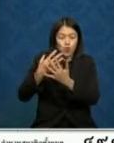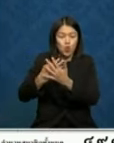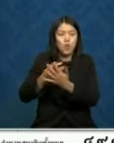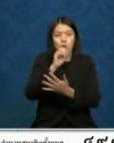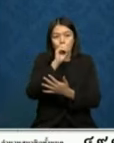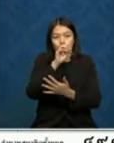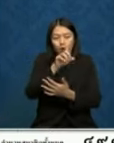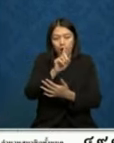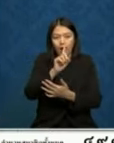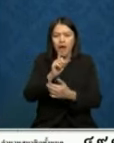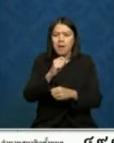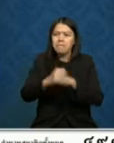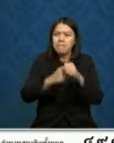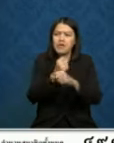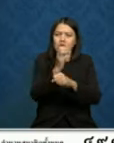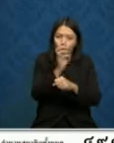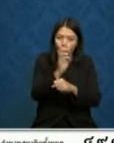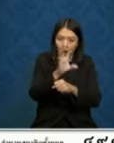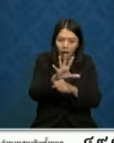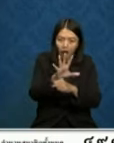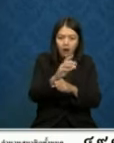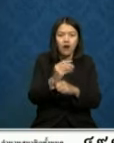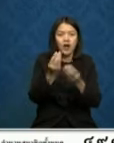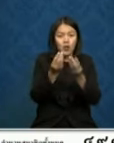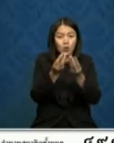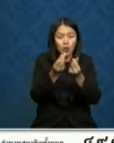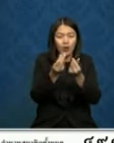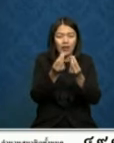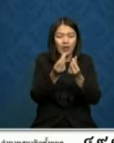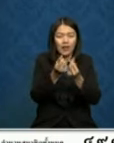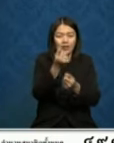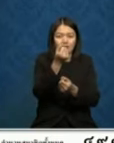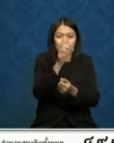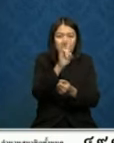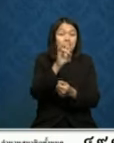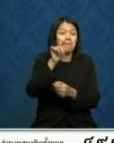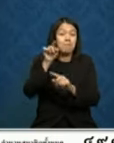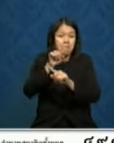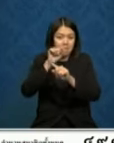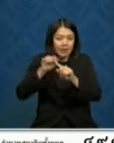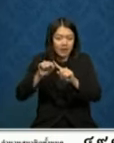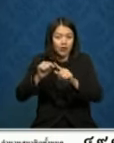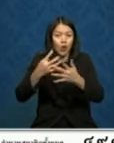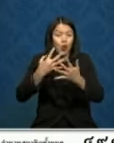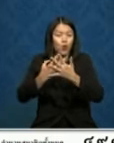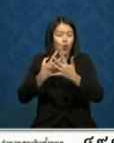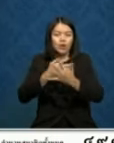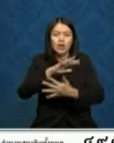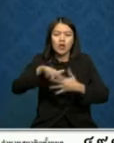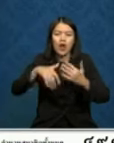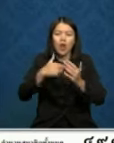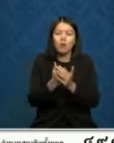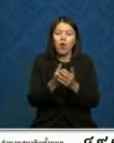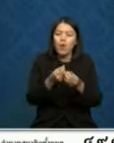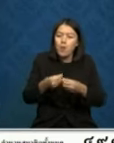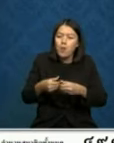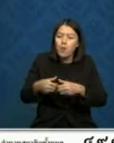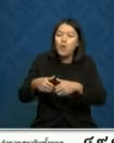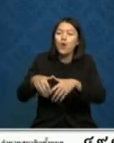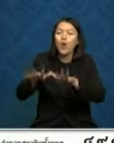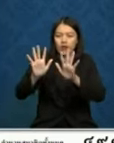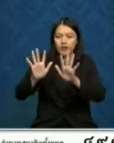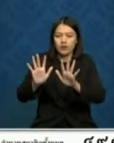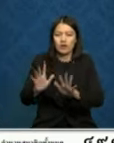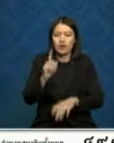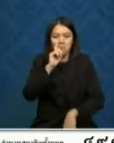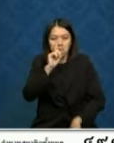งานนะคะว่าในปี65ค่ะมีตัวเลขนะคะ17% นะคะของผู้ต้องขังทั้งหมดค่ะที่ได้รับการปล่อยตัวออกมาแล้วแล้